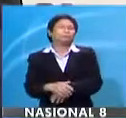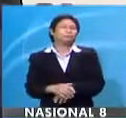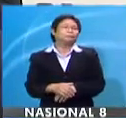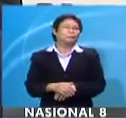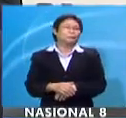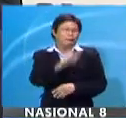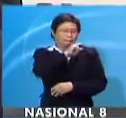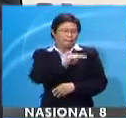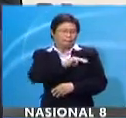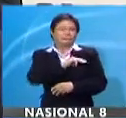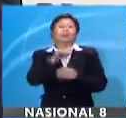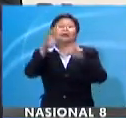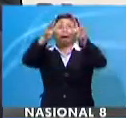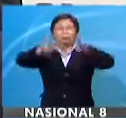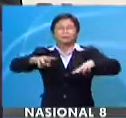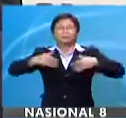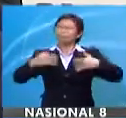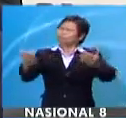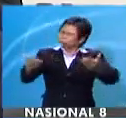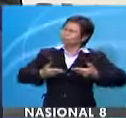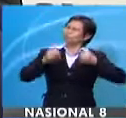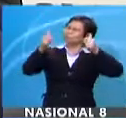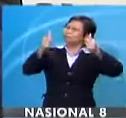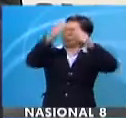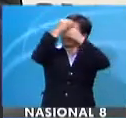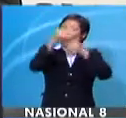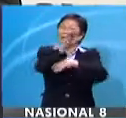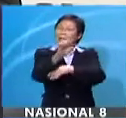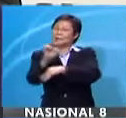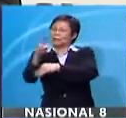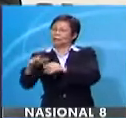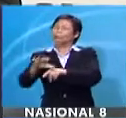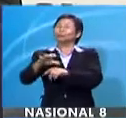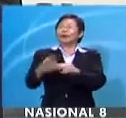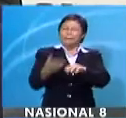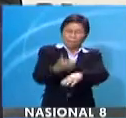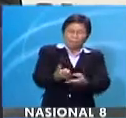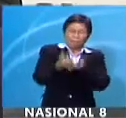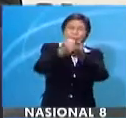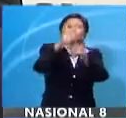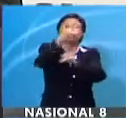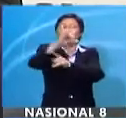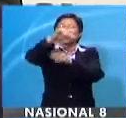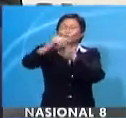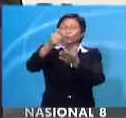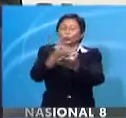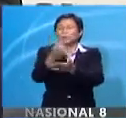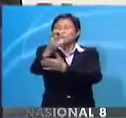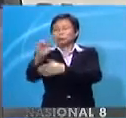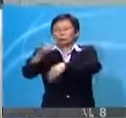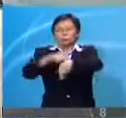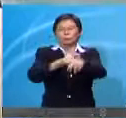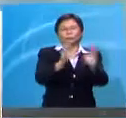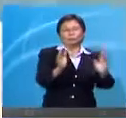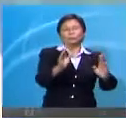Sementara itu, Menteri-menteri ASEAN turut mengalu-alukan pengumuman EU tentang bantuan tambahan bernilai 100 juta euro untuk tempoh